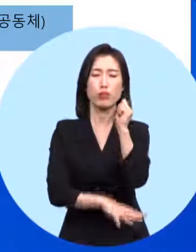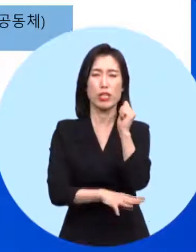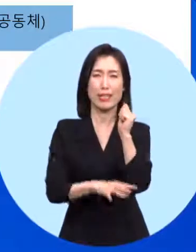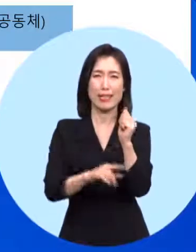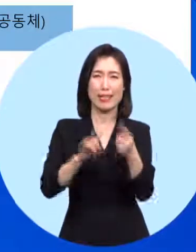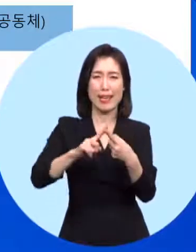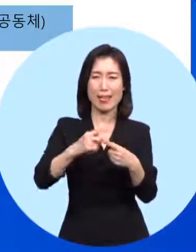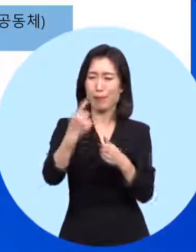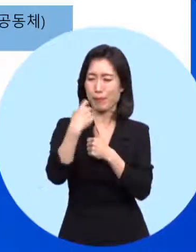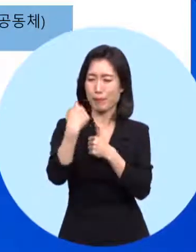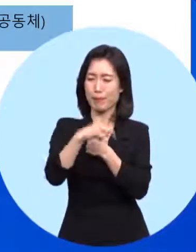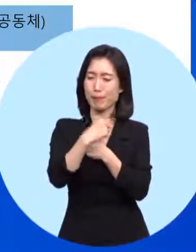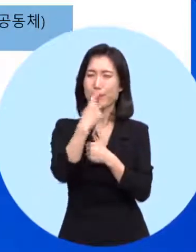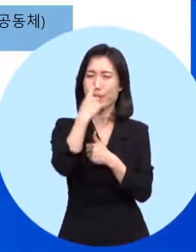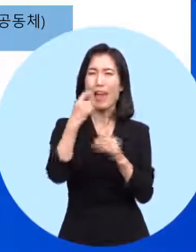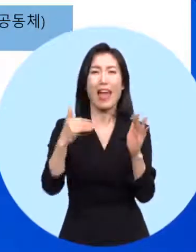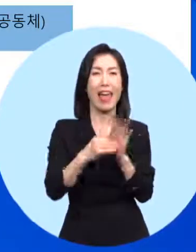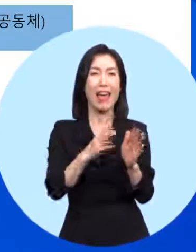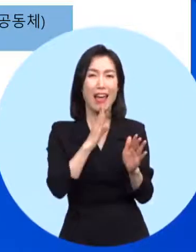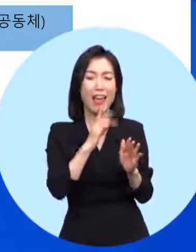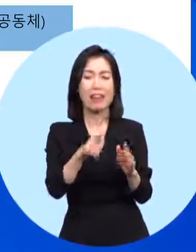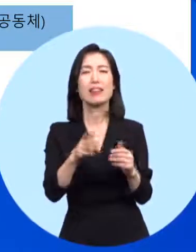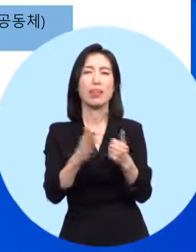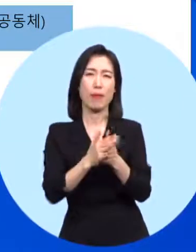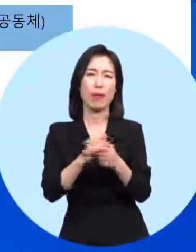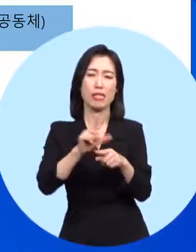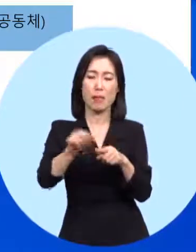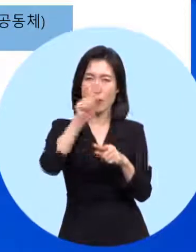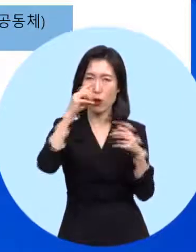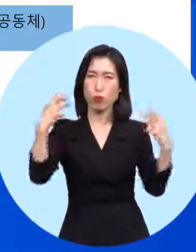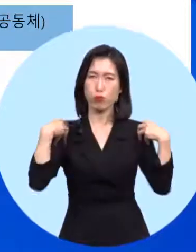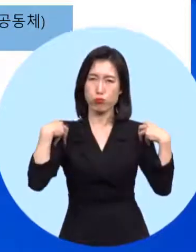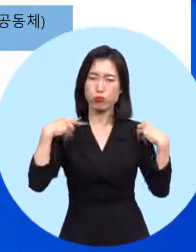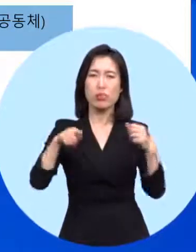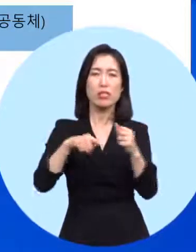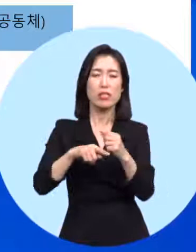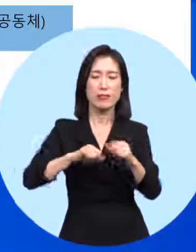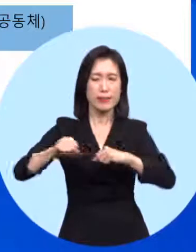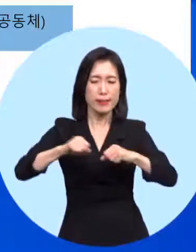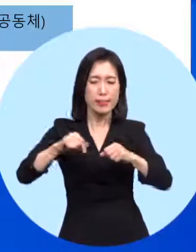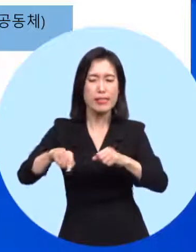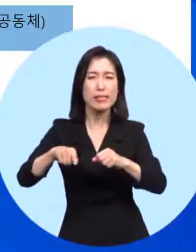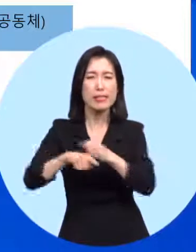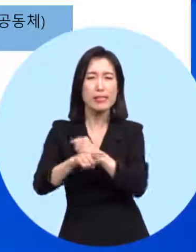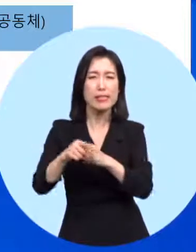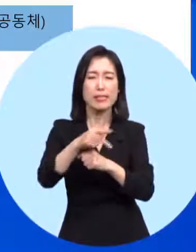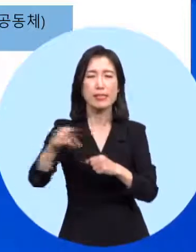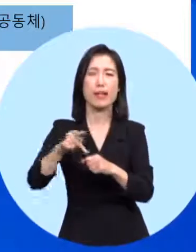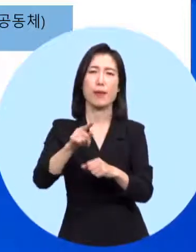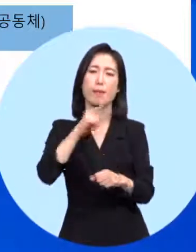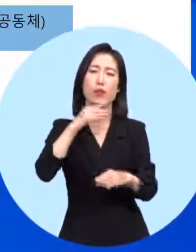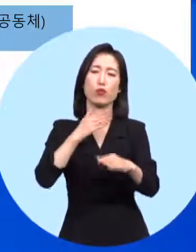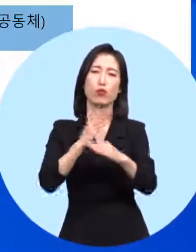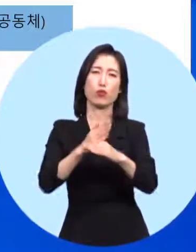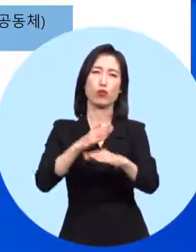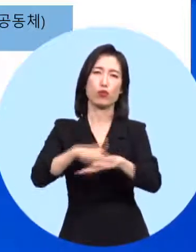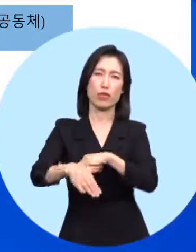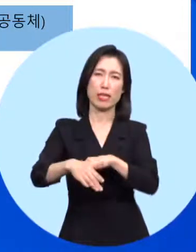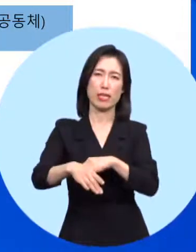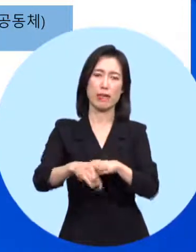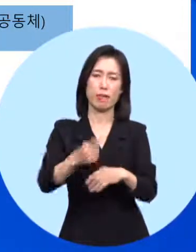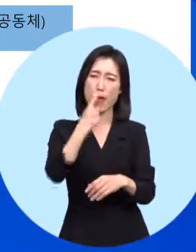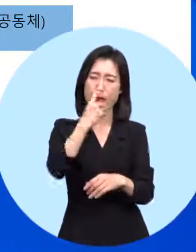배웠는데 그런 측면에서 지방자치는 민주주의의 토대를 확대하는 그런 일이라고 저는 생각하고